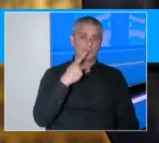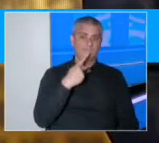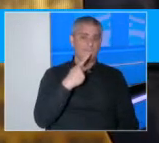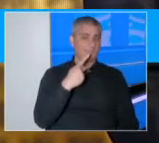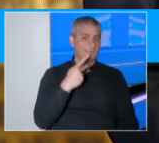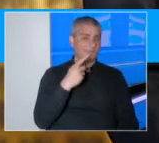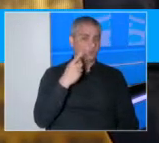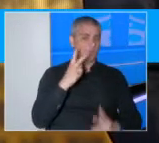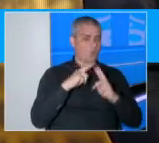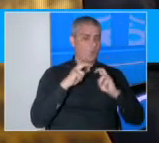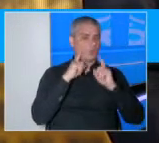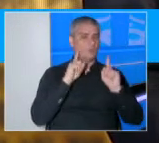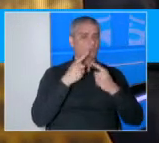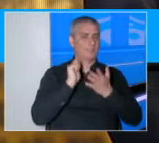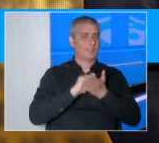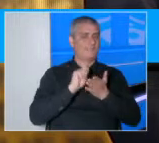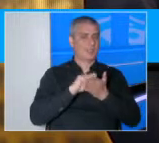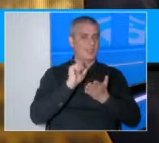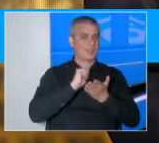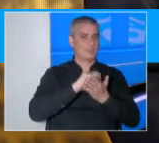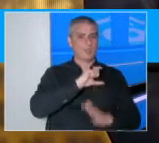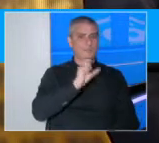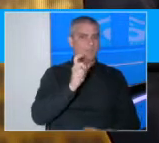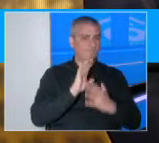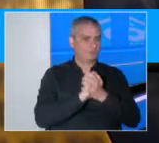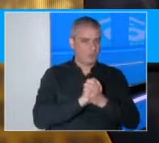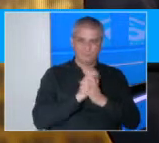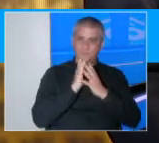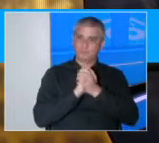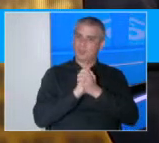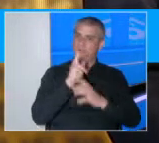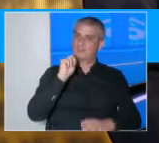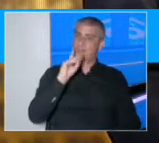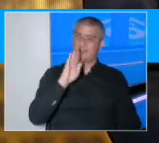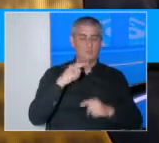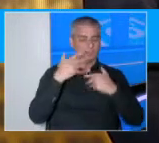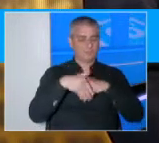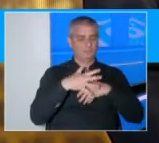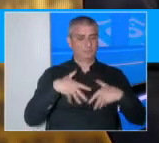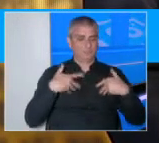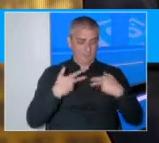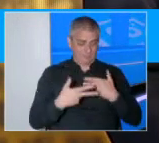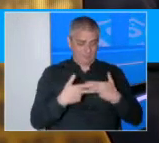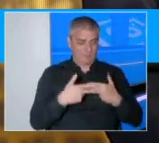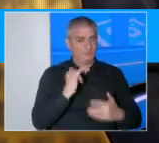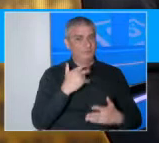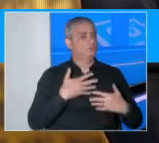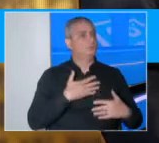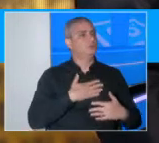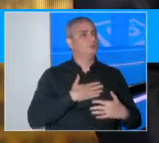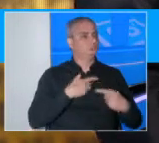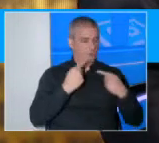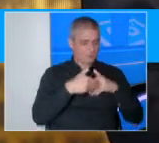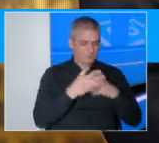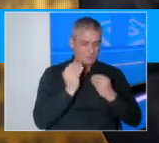פטימר, חוקר מוזיקה ועיתונאי מעריב, שלום. שלום לדר, יום עצמאות שמח, פחות אותו. יום עצמאות שמח,